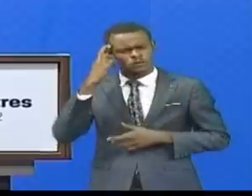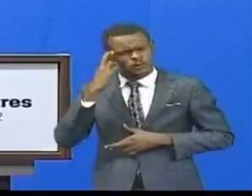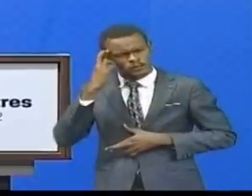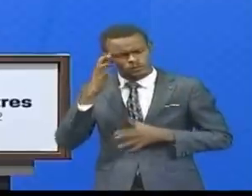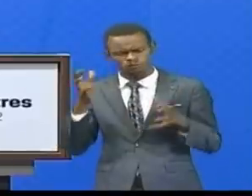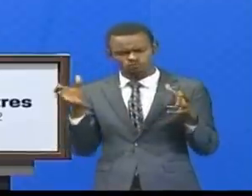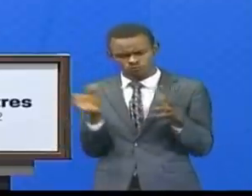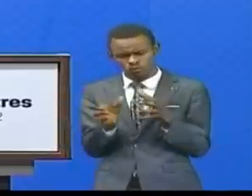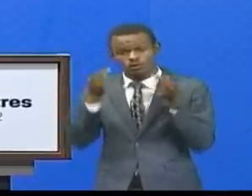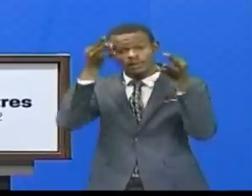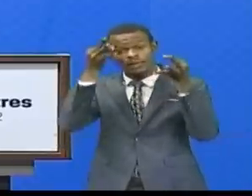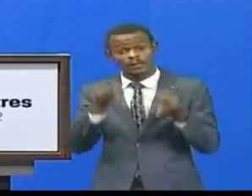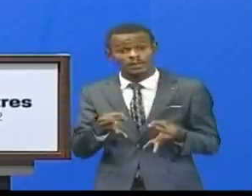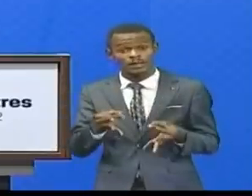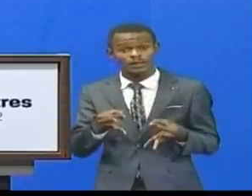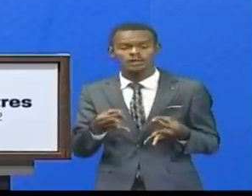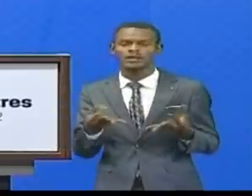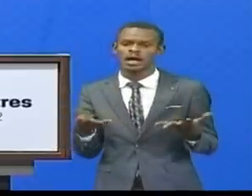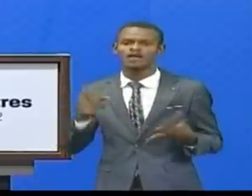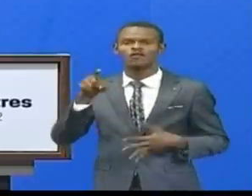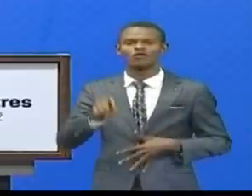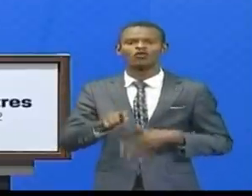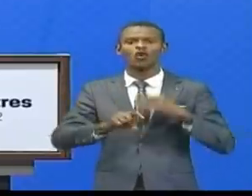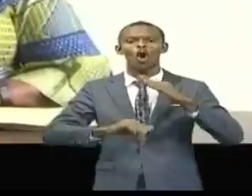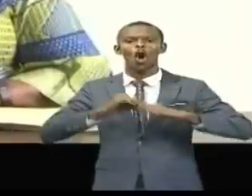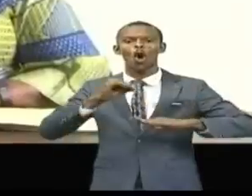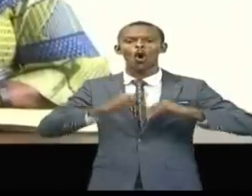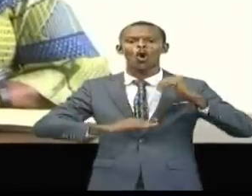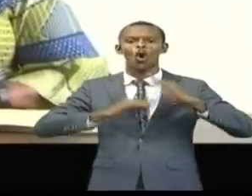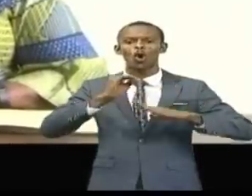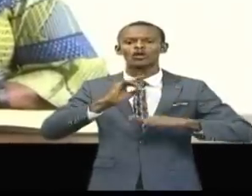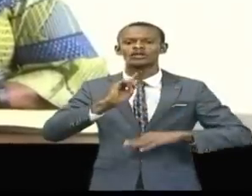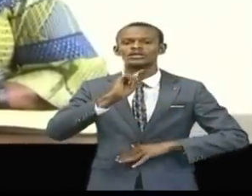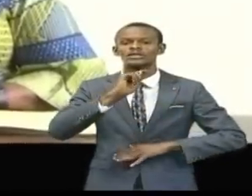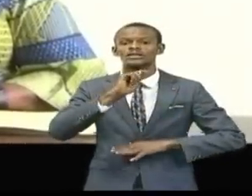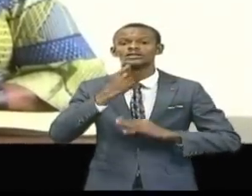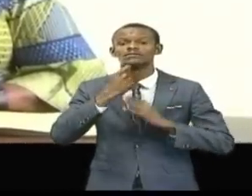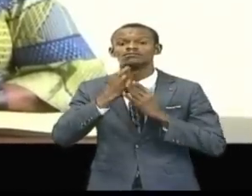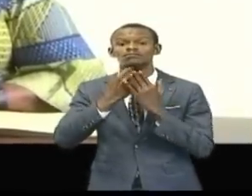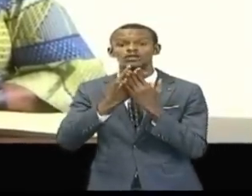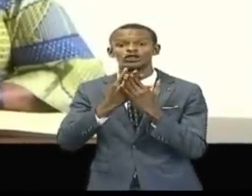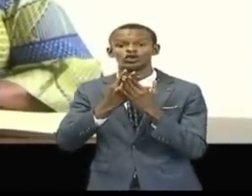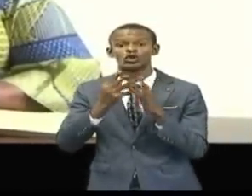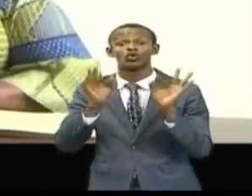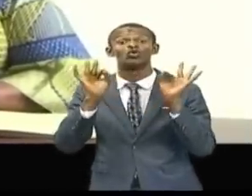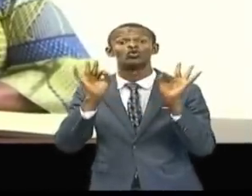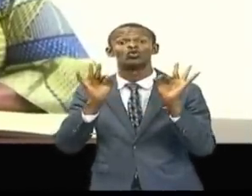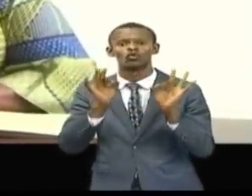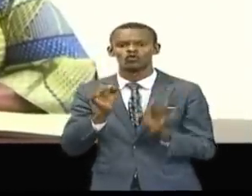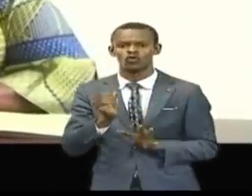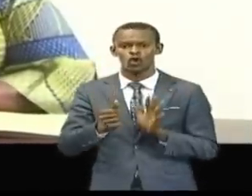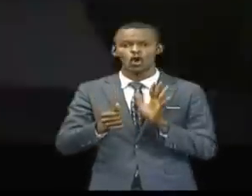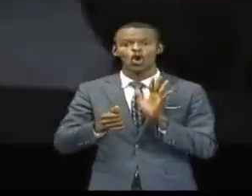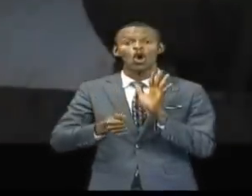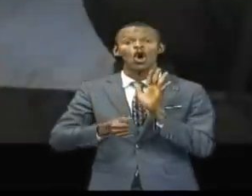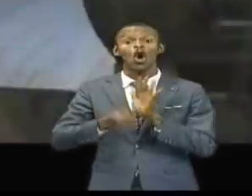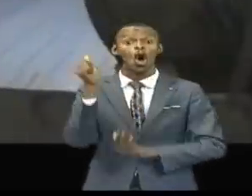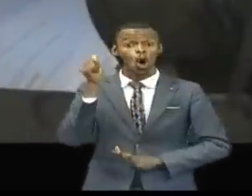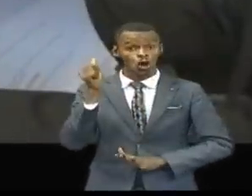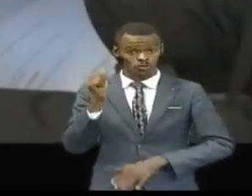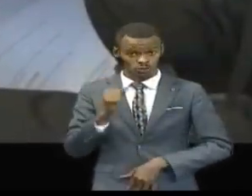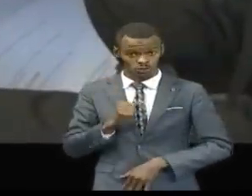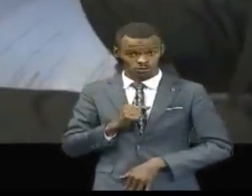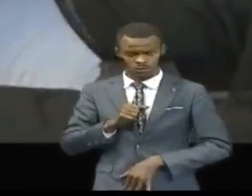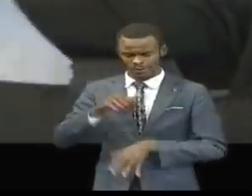construire au moins 11 prisons d'une capacité de 2500 personnes, chacune